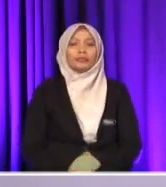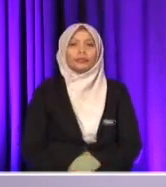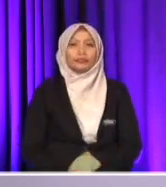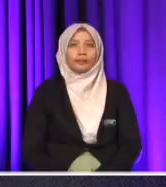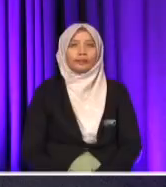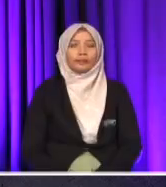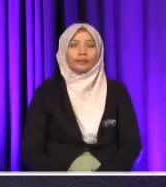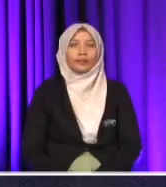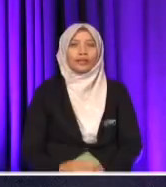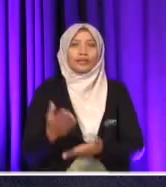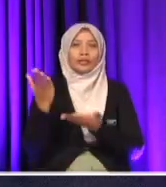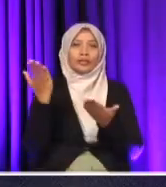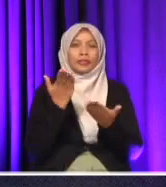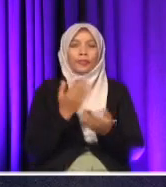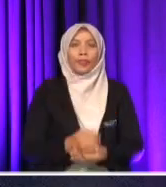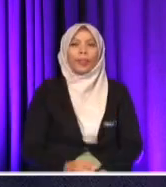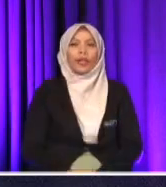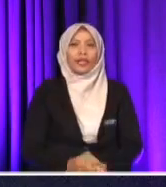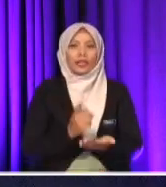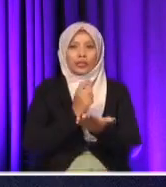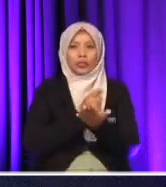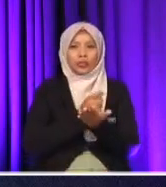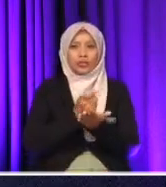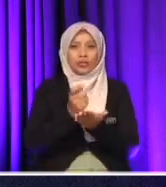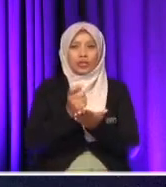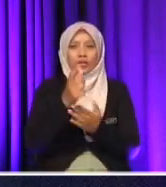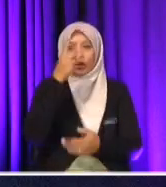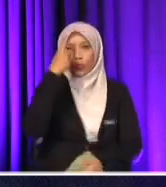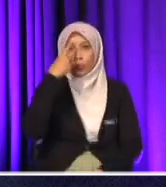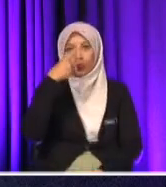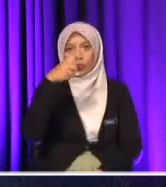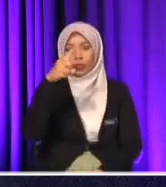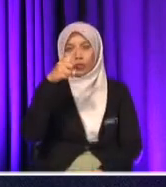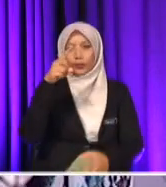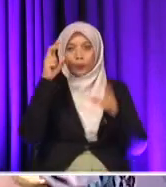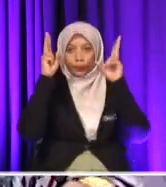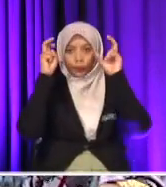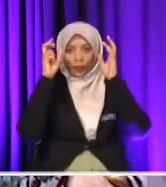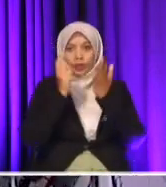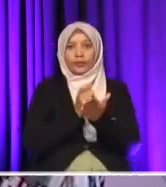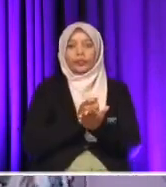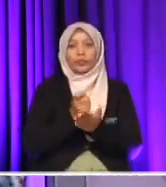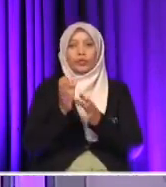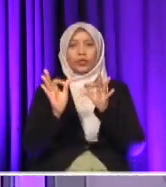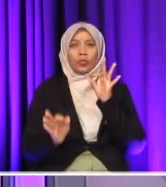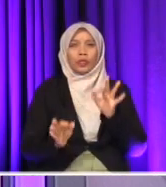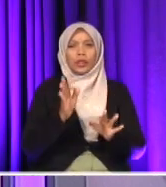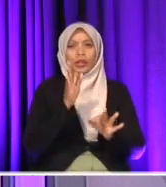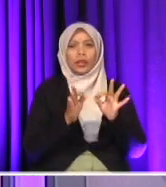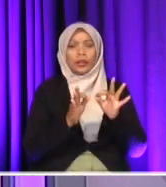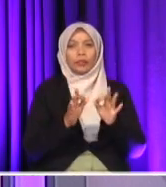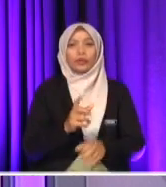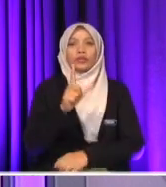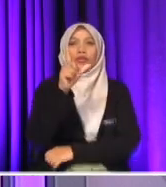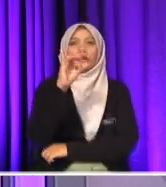Laili, silakan. Ya, okey. Kita teruskan. Kita teruskan untuk segmen yang seterusnya. Okey. Walaupun ni liter AU,